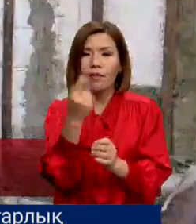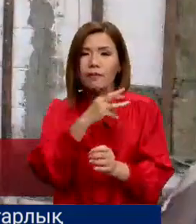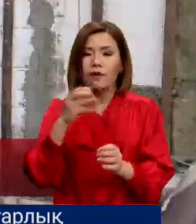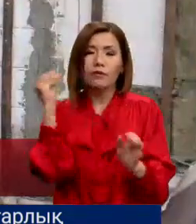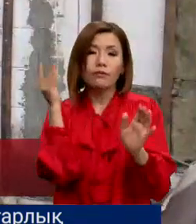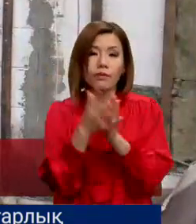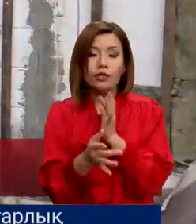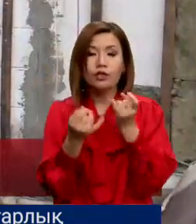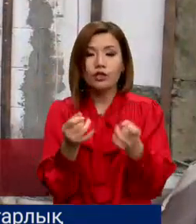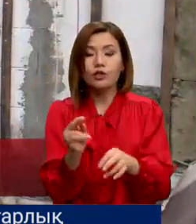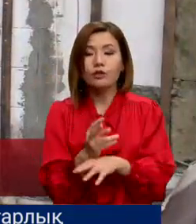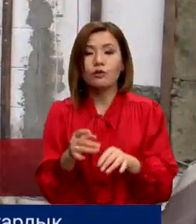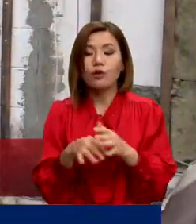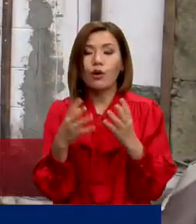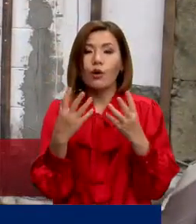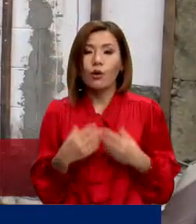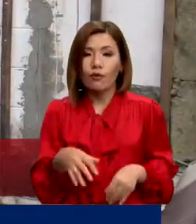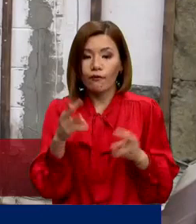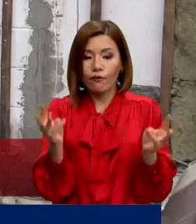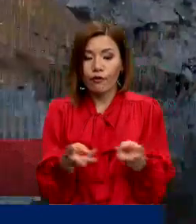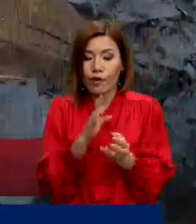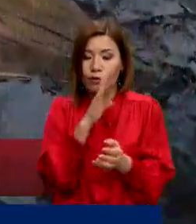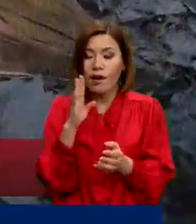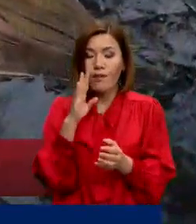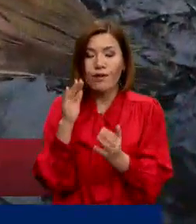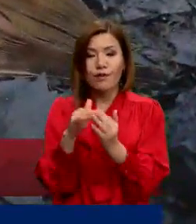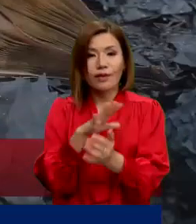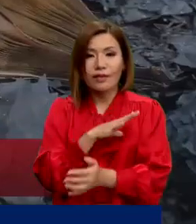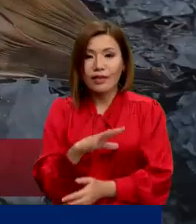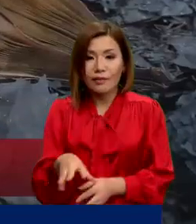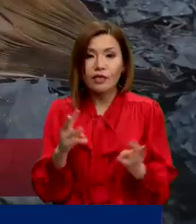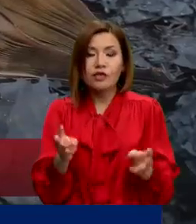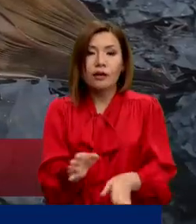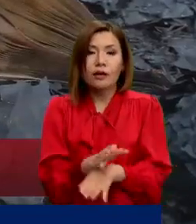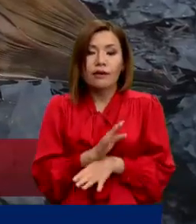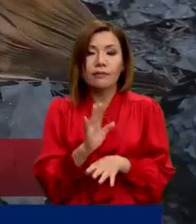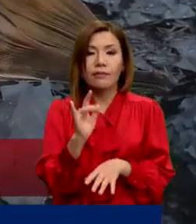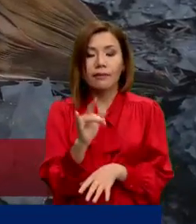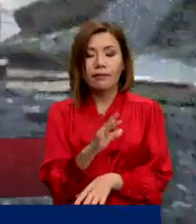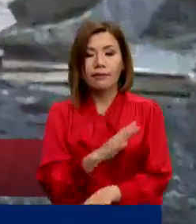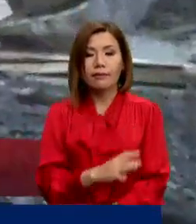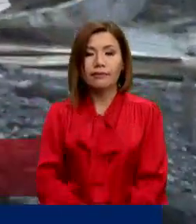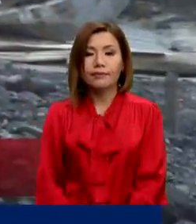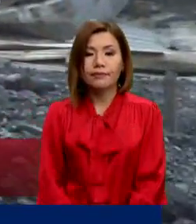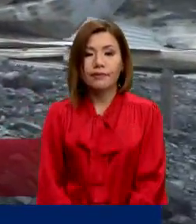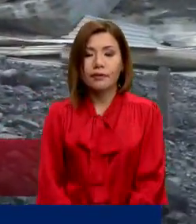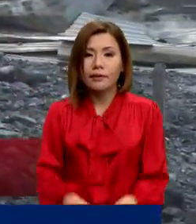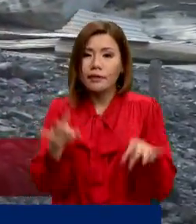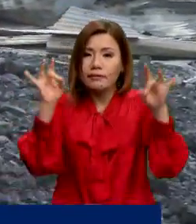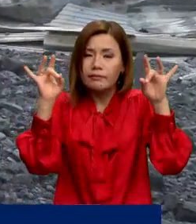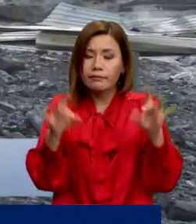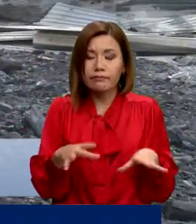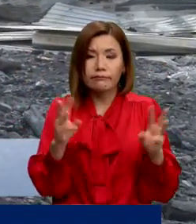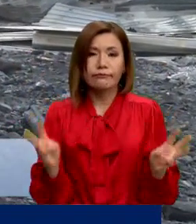тенге. Успокаивает одно. Во время пожара мамы дома не было, иначе жертв бы не избежать. Внезапно просто,